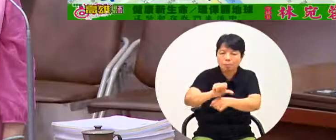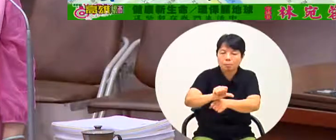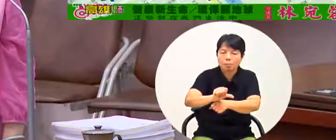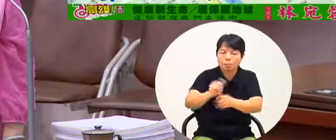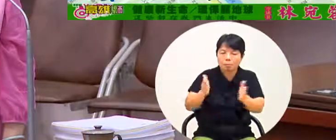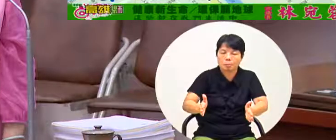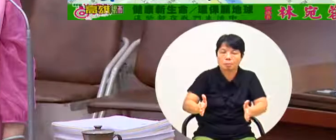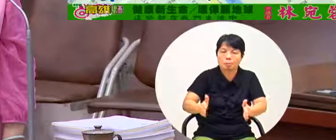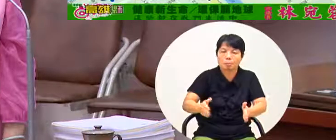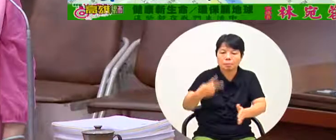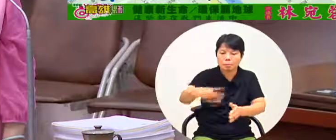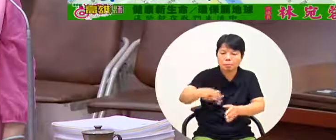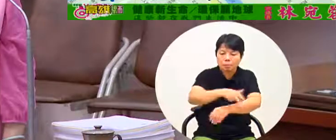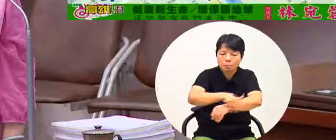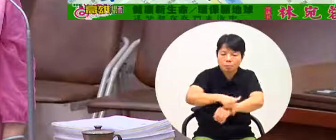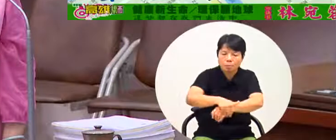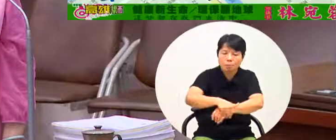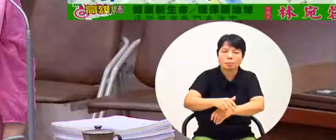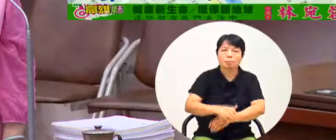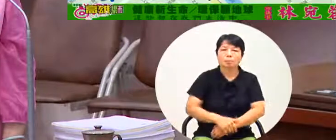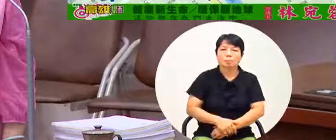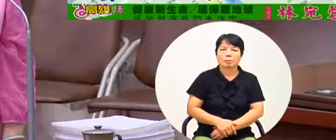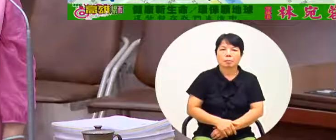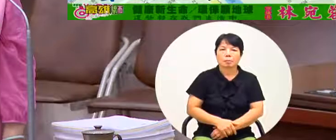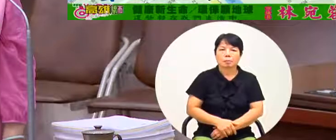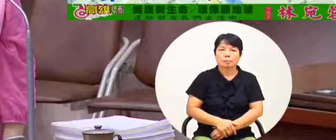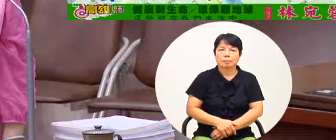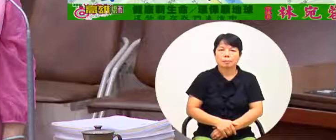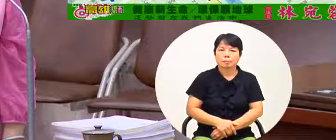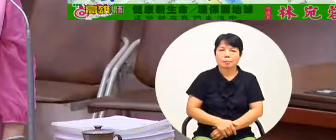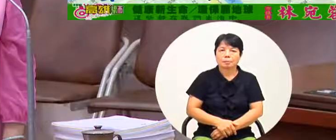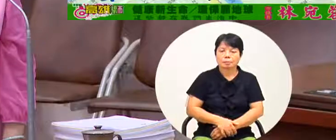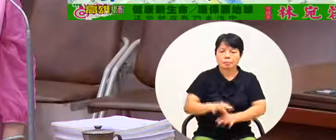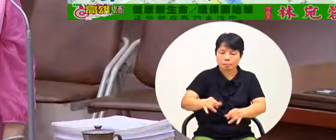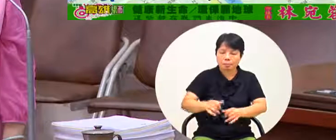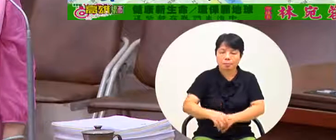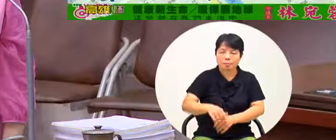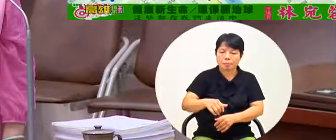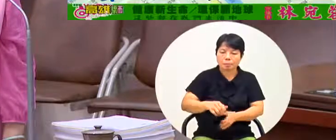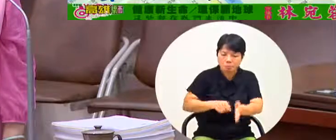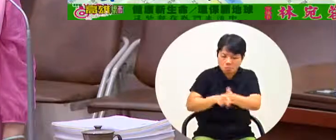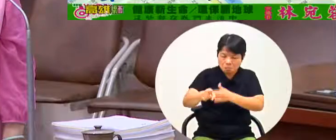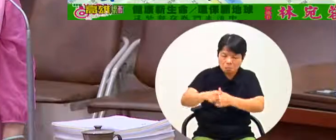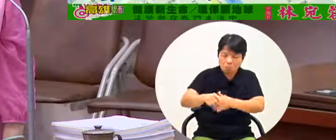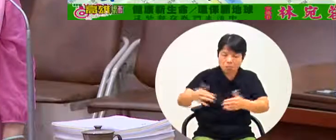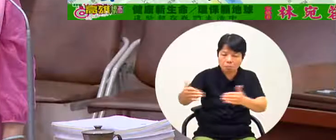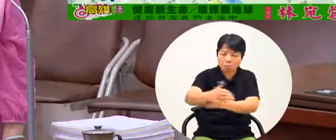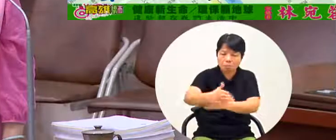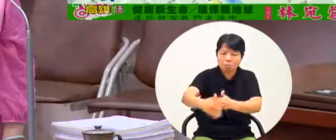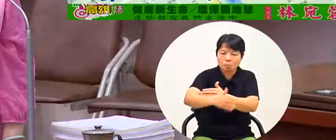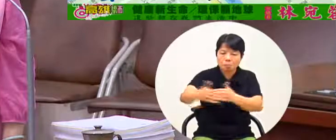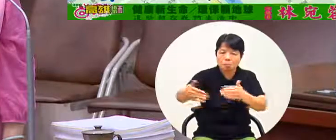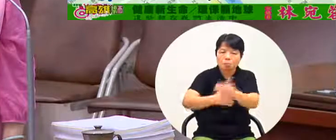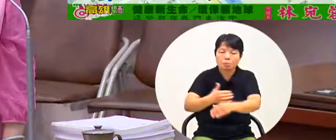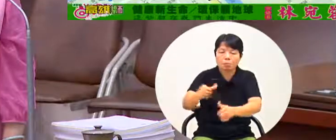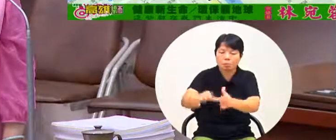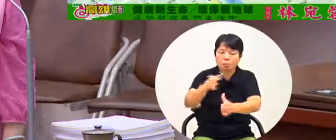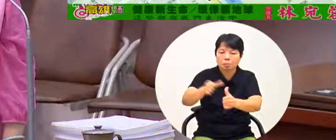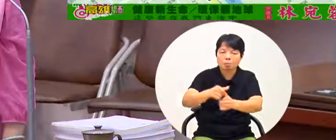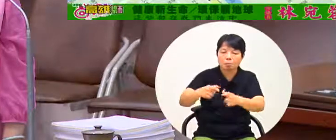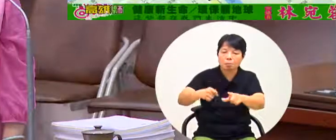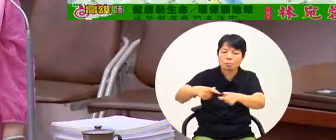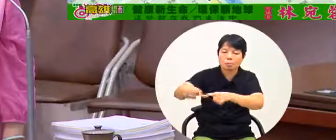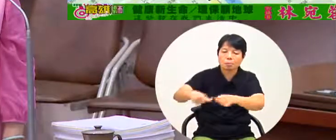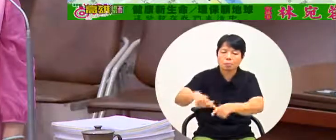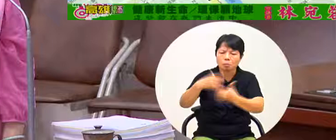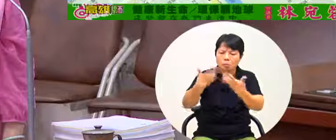所在也当是一个好、哦、直通五角公园。我们这边的很多的居民都住在这里，是不是也